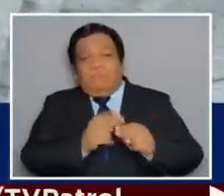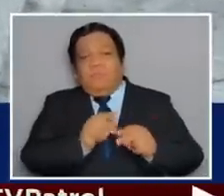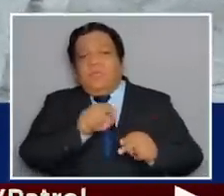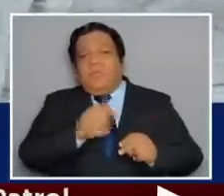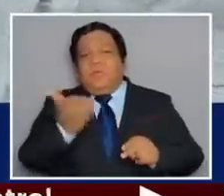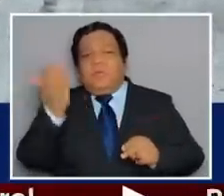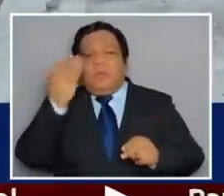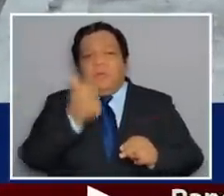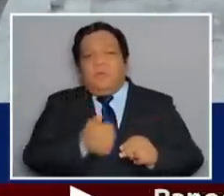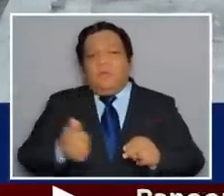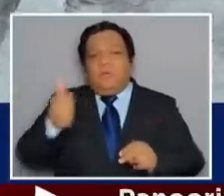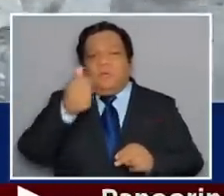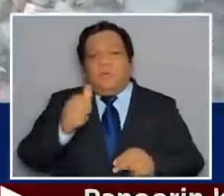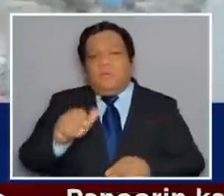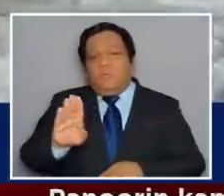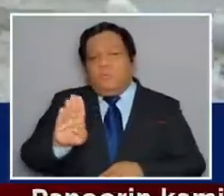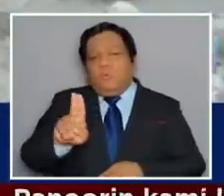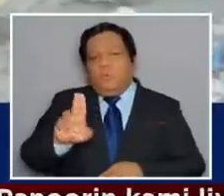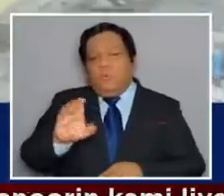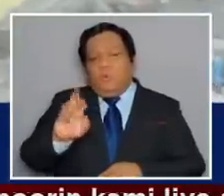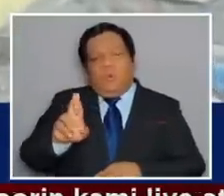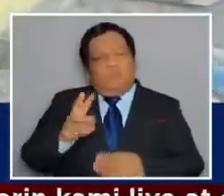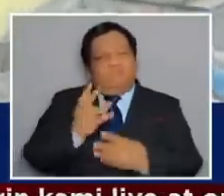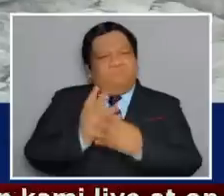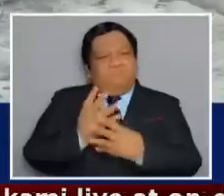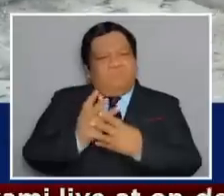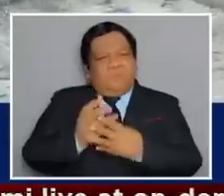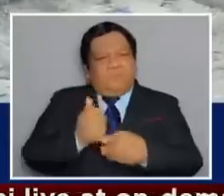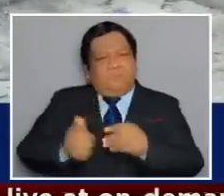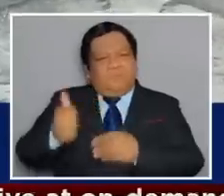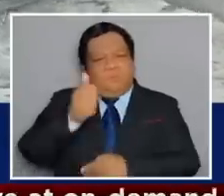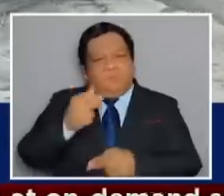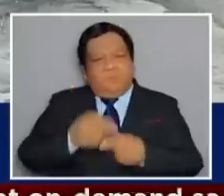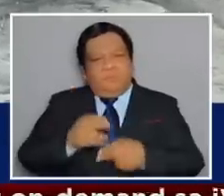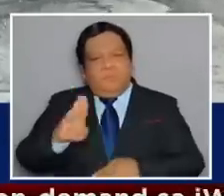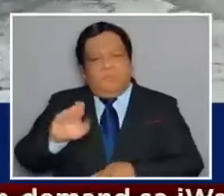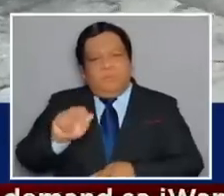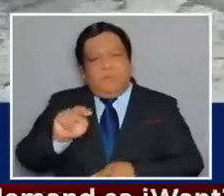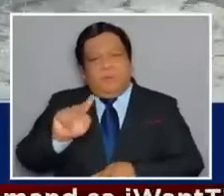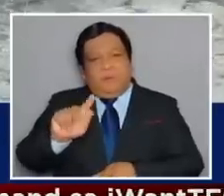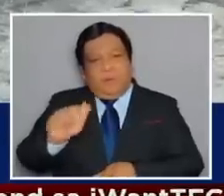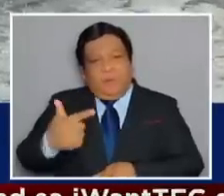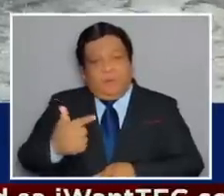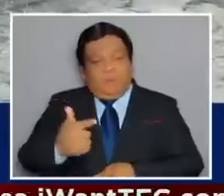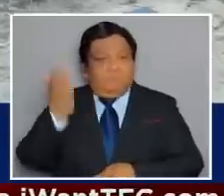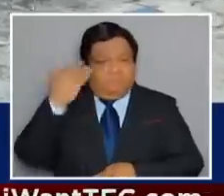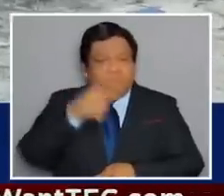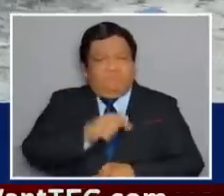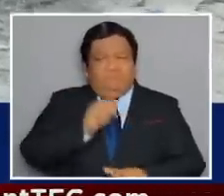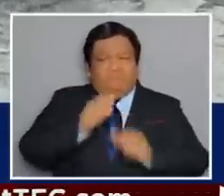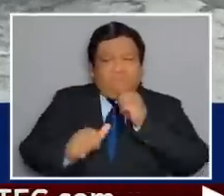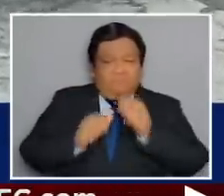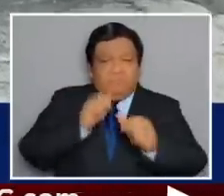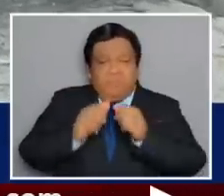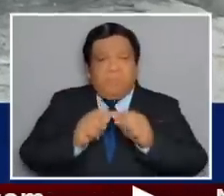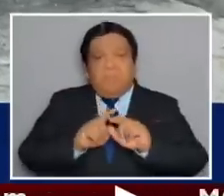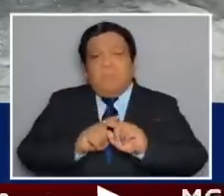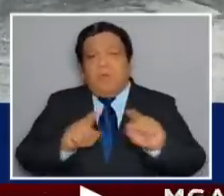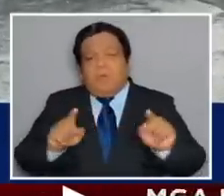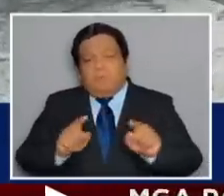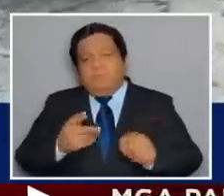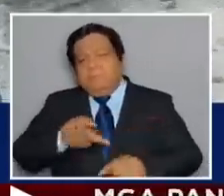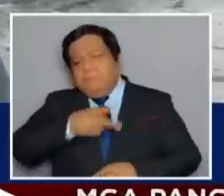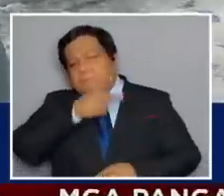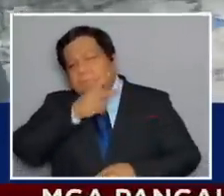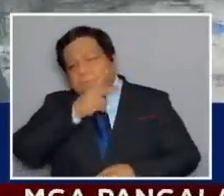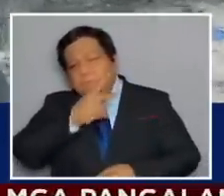ni Bantag na may kinalaman siya sa pagpatay, pero gaya ng PNP, itinuturing siya ni Mabasa bilang isa sa may 160 persons